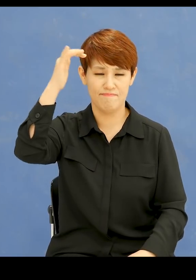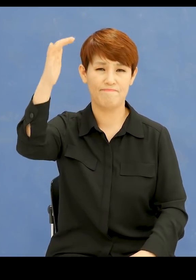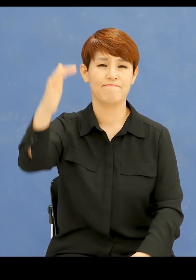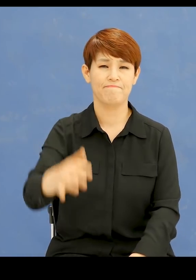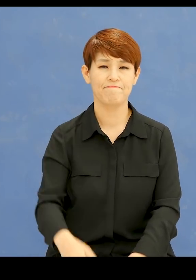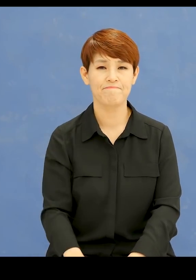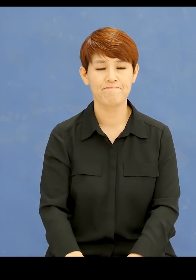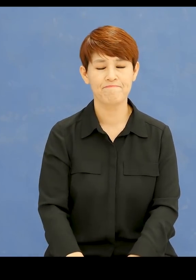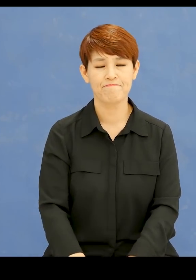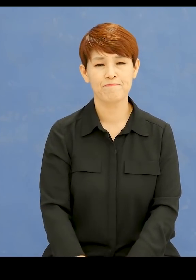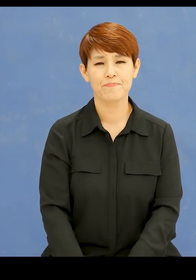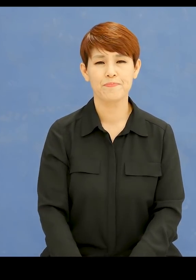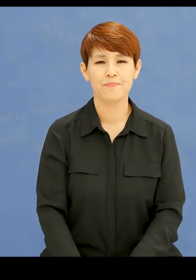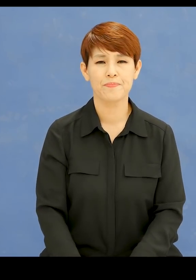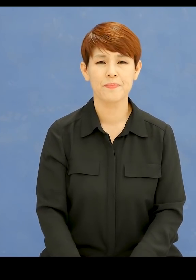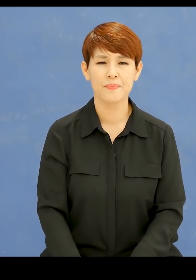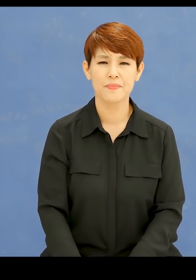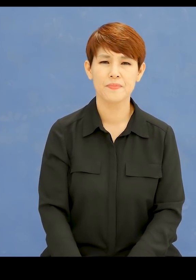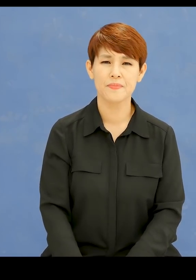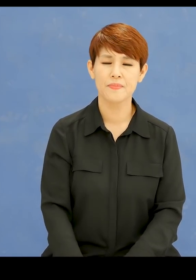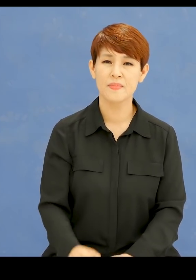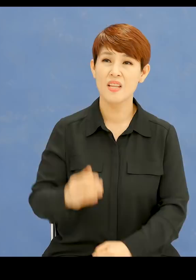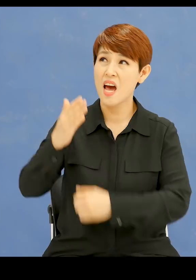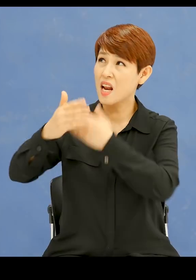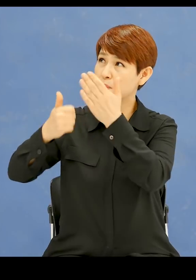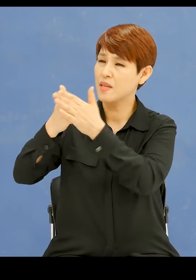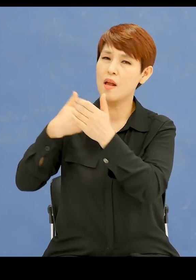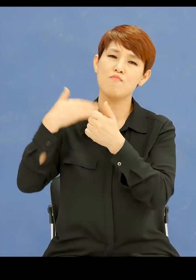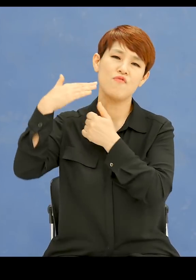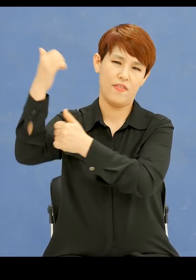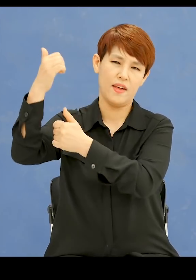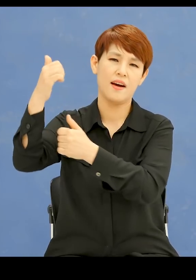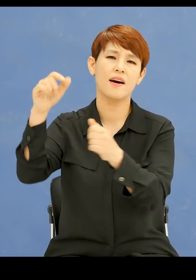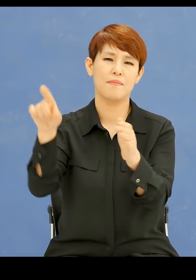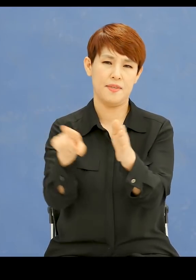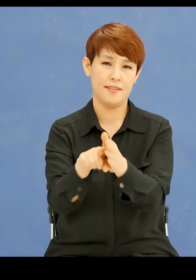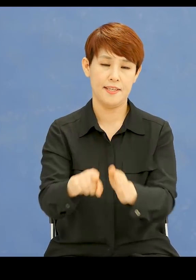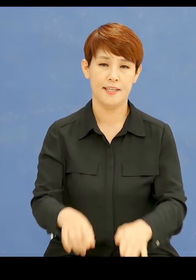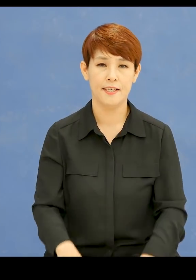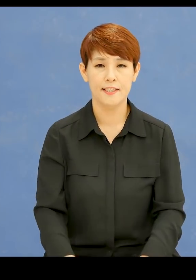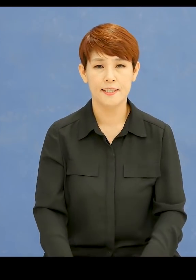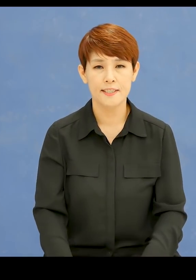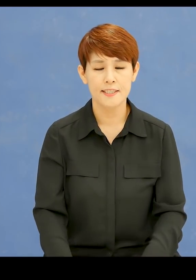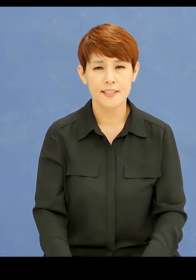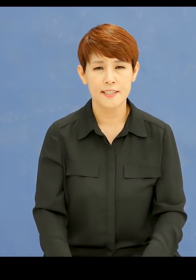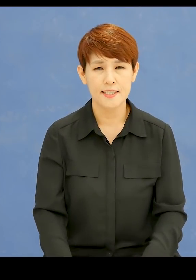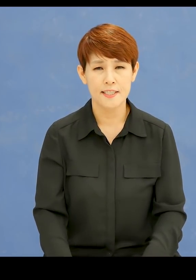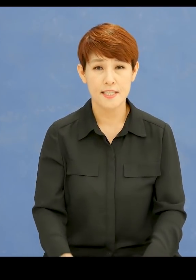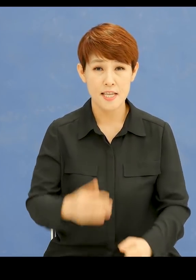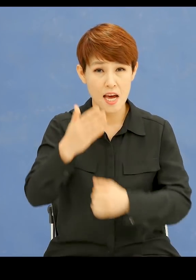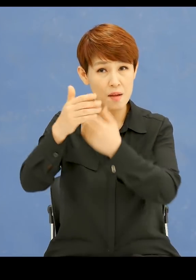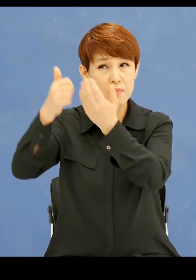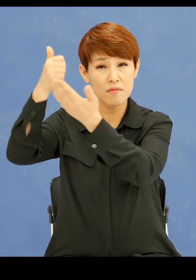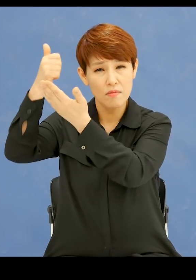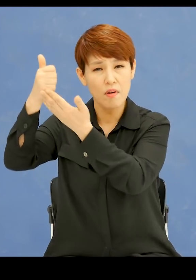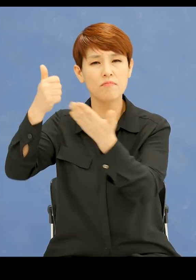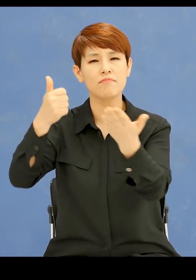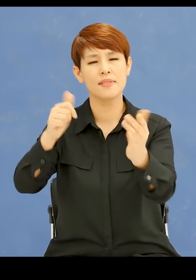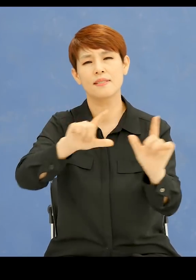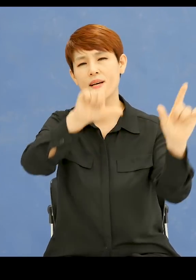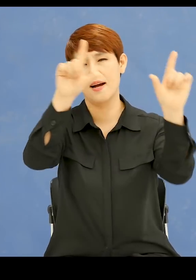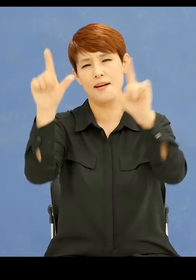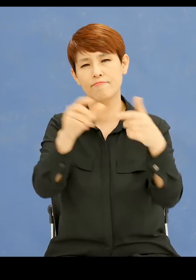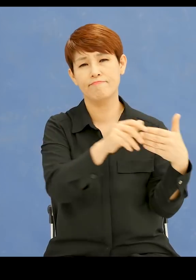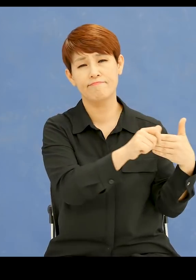저는 생각합니다. 하나님이 저를 그런 극한의 상황에서 불러내셨다고 저는 믿습니다. 정말 하나님께서 목사님의 삶을 이렇게 정말 이끌어